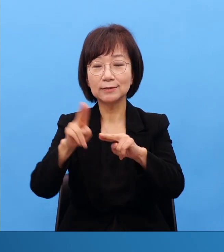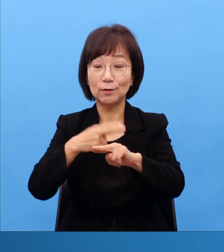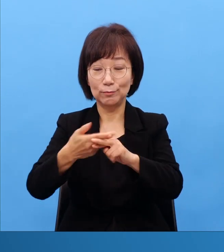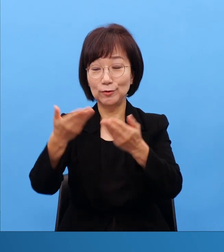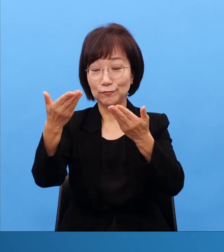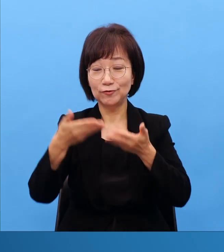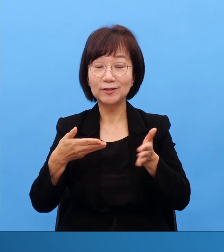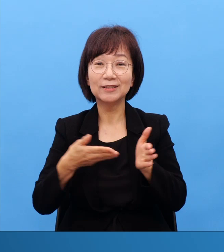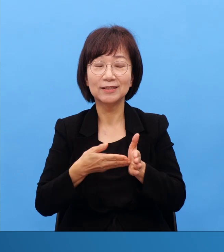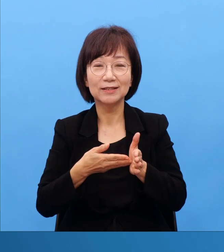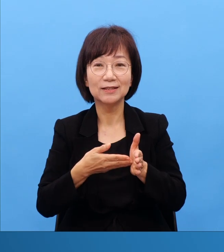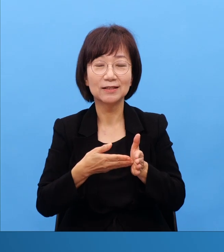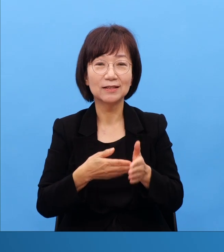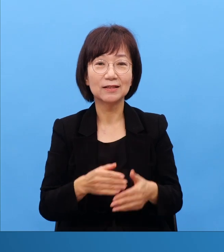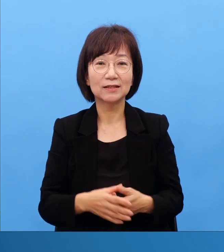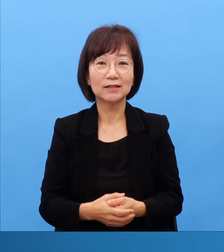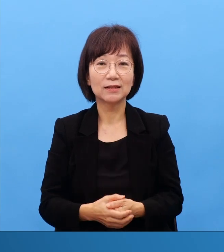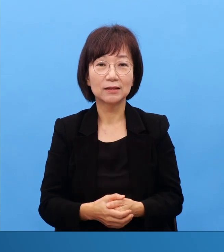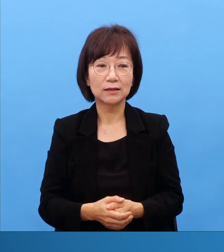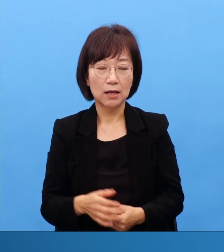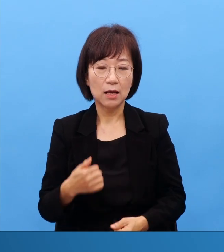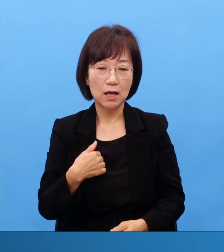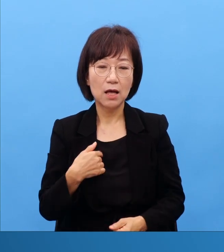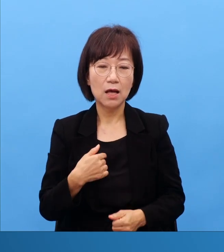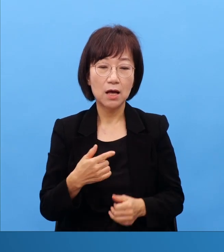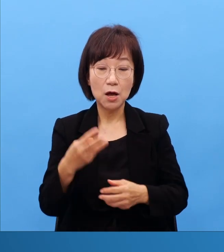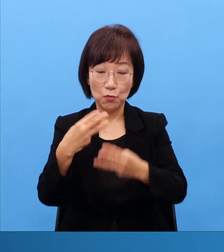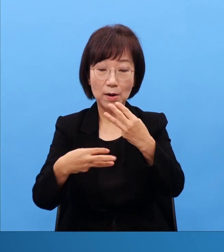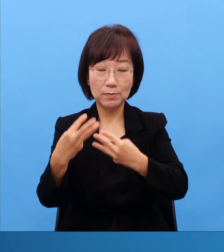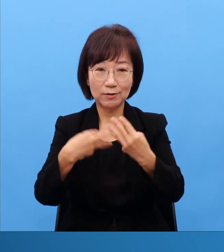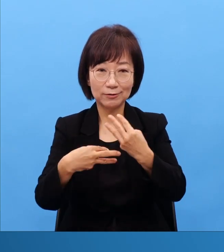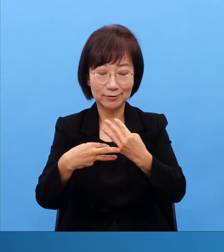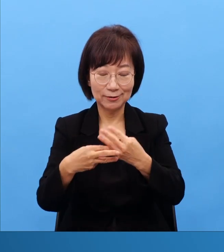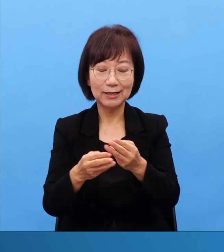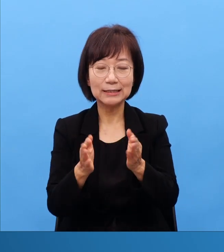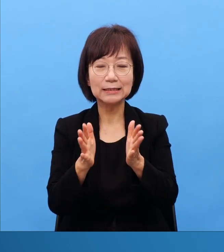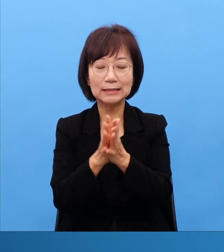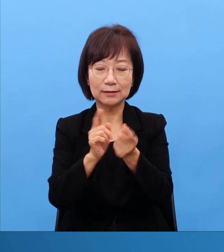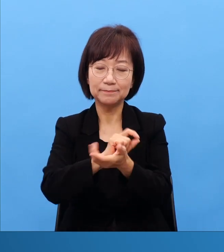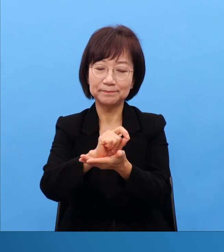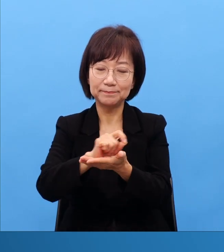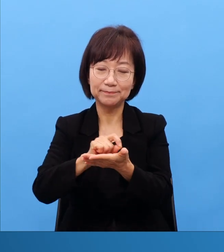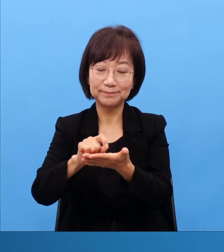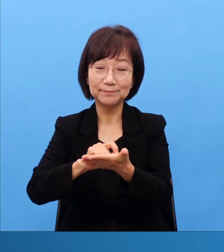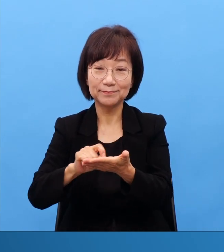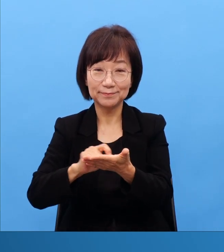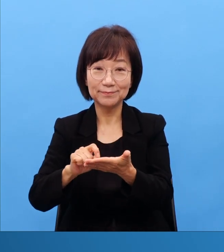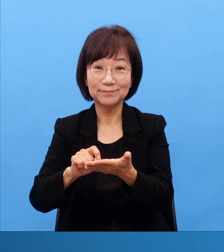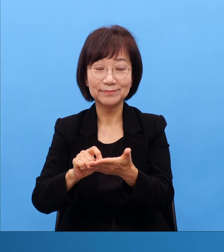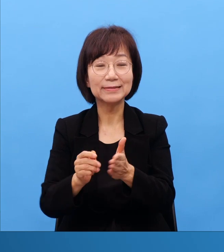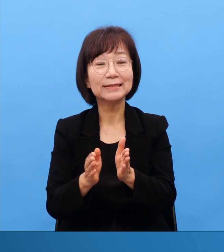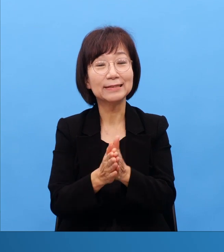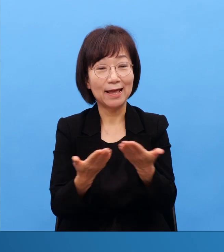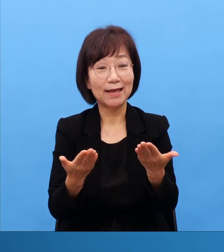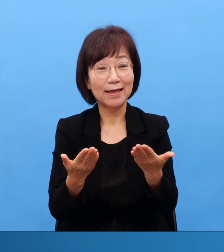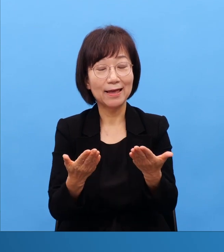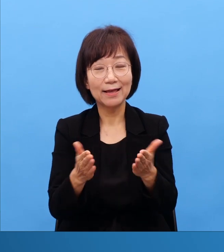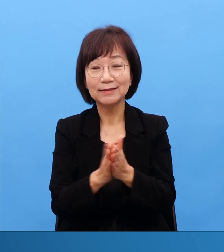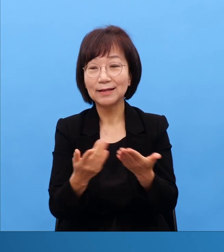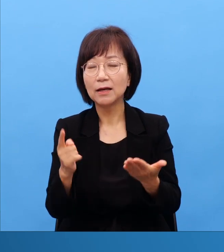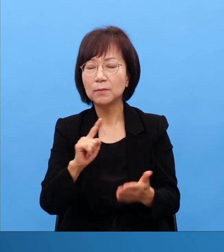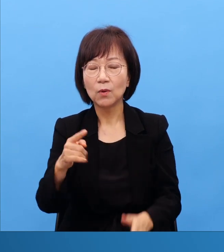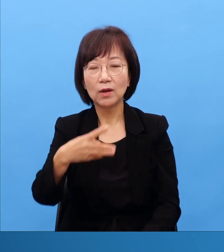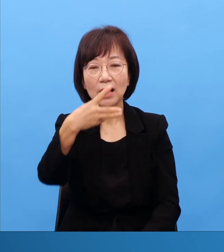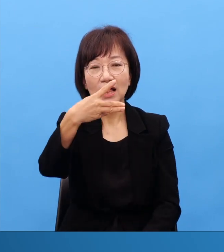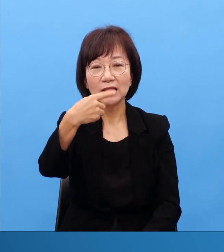book they had written. 본인이 쓴 책이요. A book they had written, they had authored. 쉽게 말하면 트라우마에 관한 책을 썼어요. And it's a book